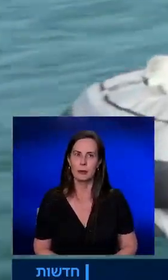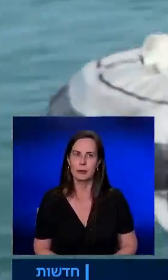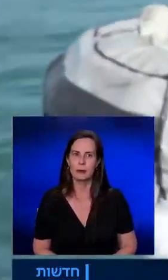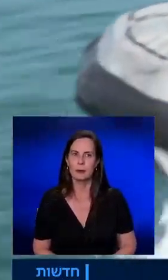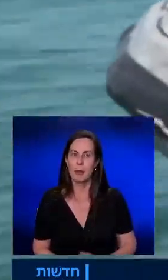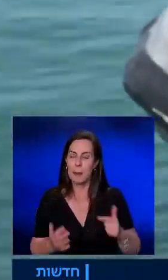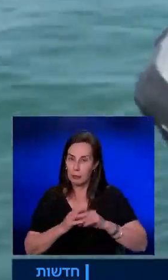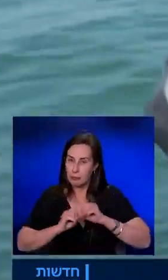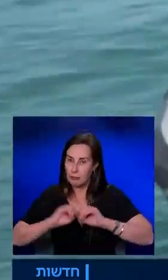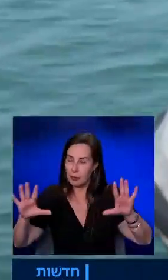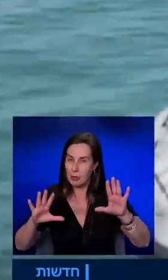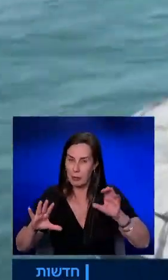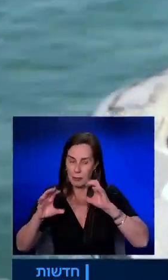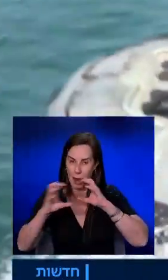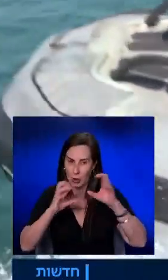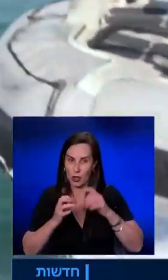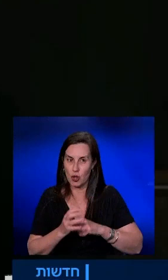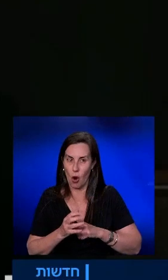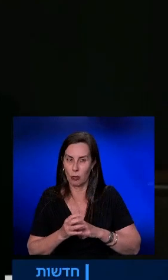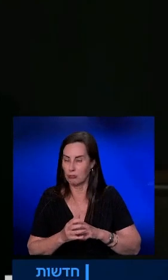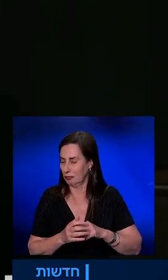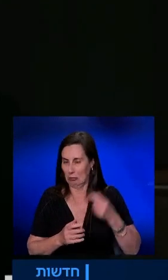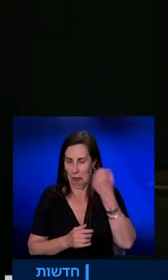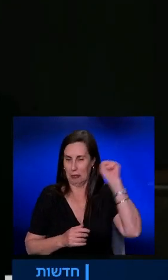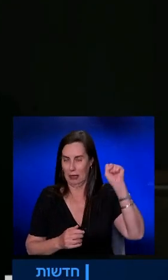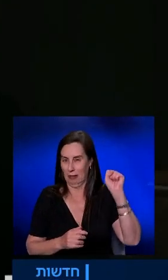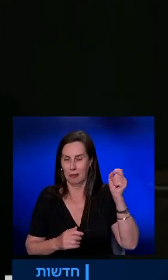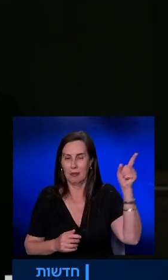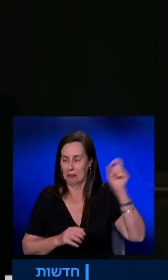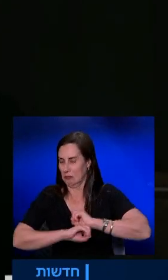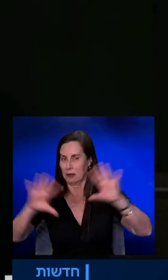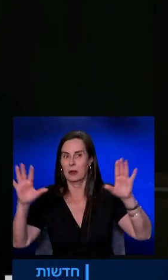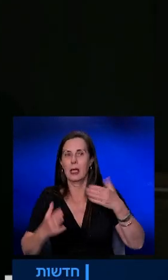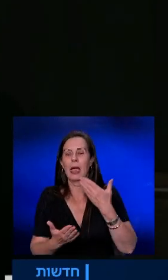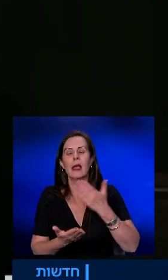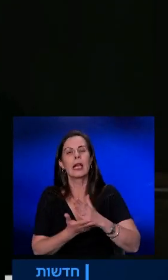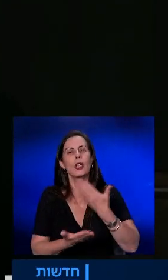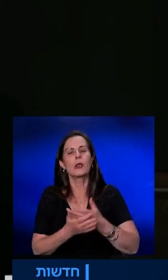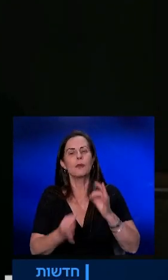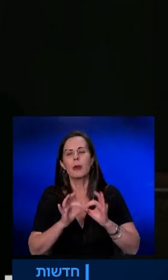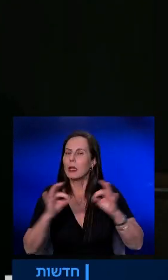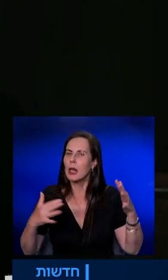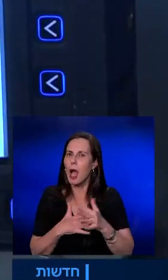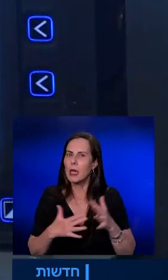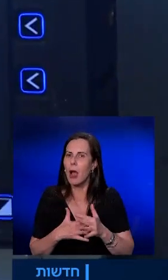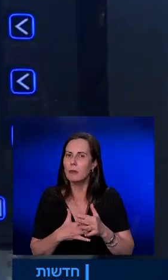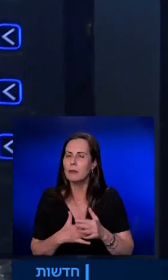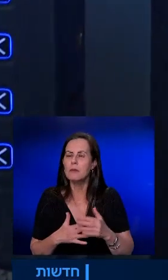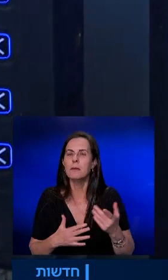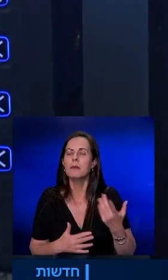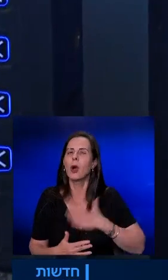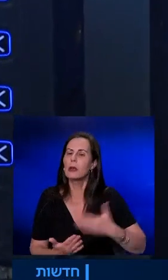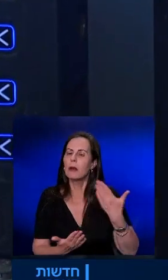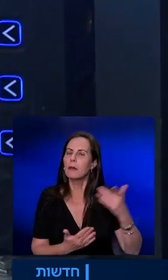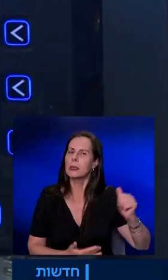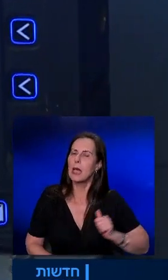בעקבות הפרסום בכלי תקשורת שאינו מחויב לכללי הצנזורה הצבאית, החליט היועץ המשפטי לממשלה על פתיחת חקירה, וביקש חוות דעת